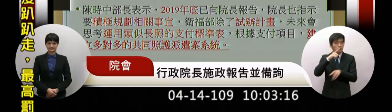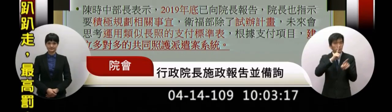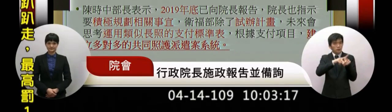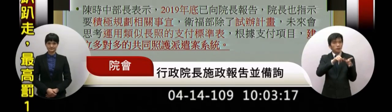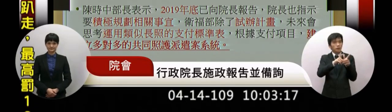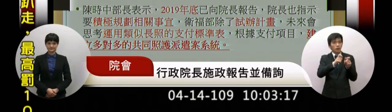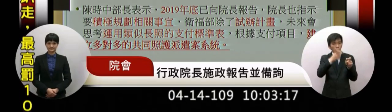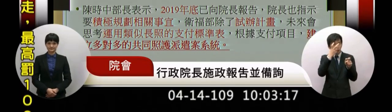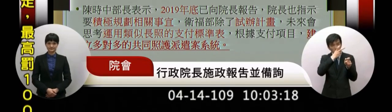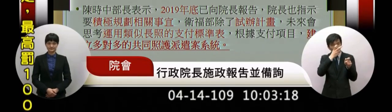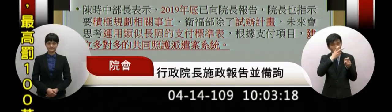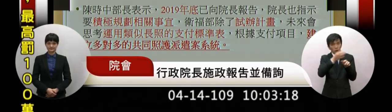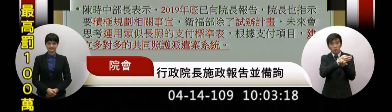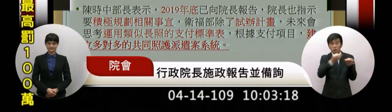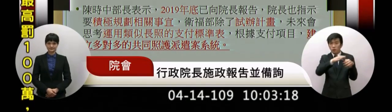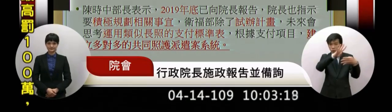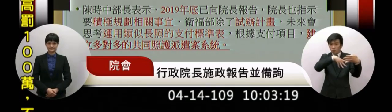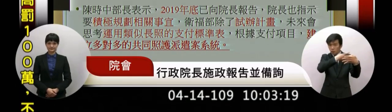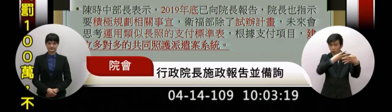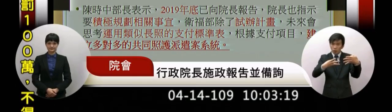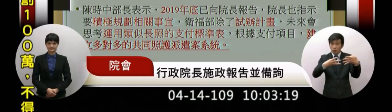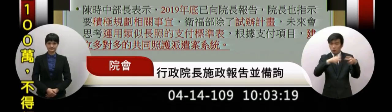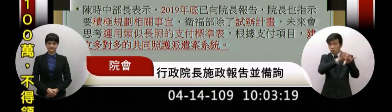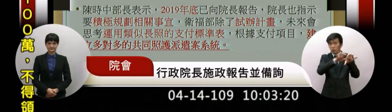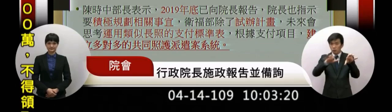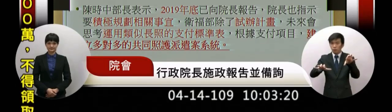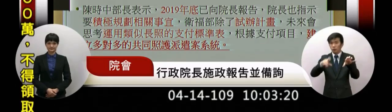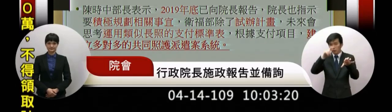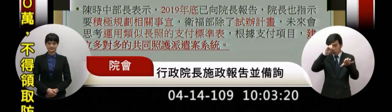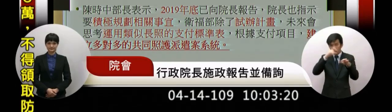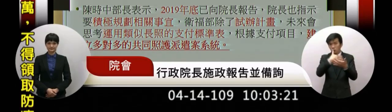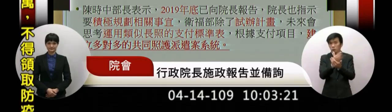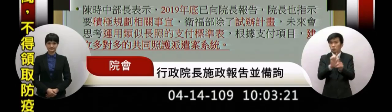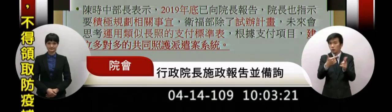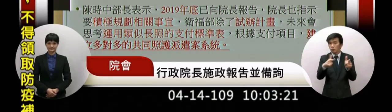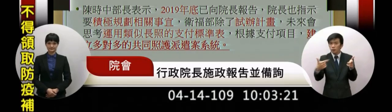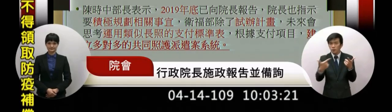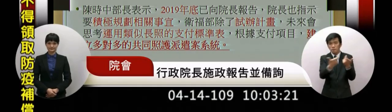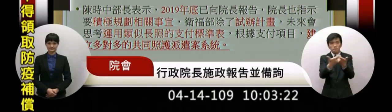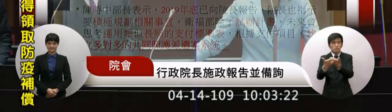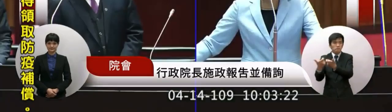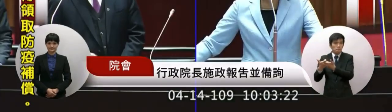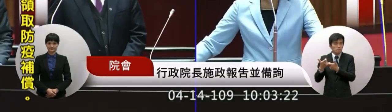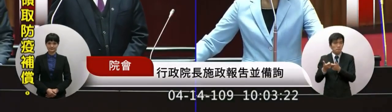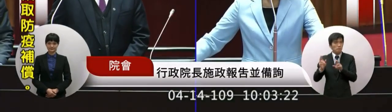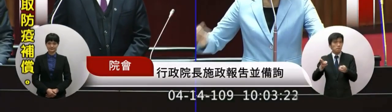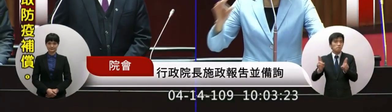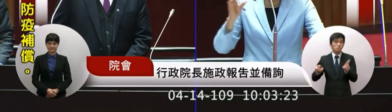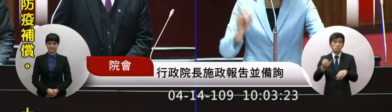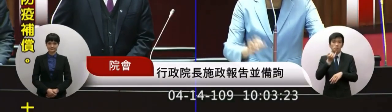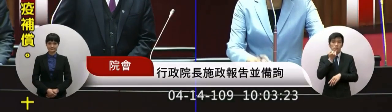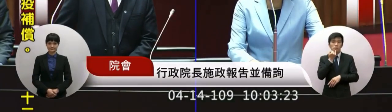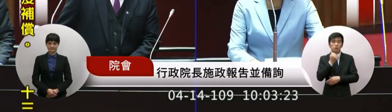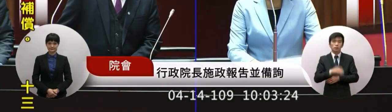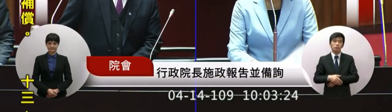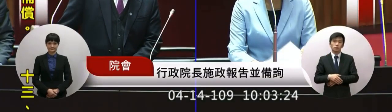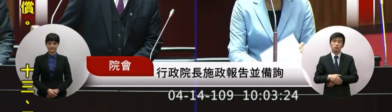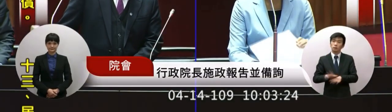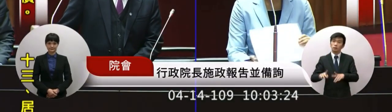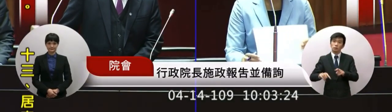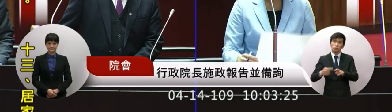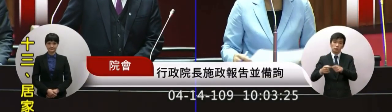表，根据支付项目建立多对多的共同照护派遣案的系统。而在今